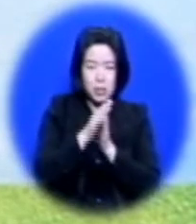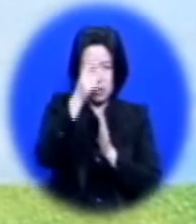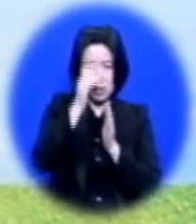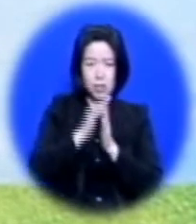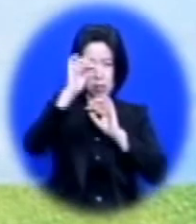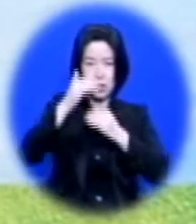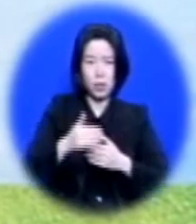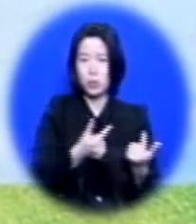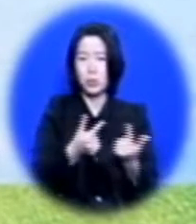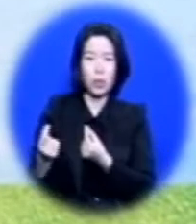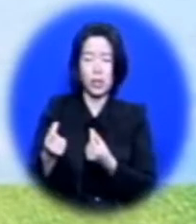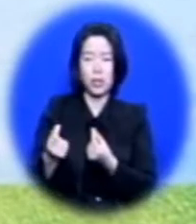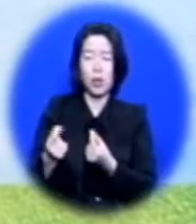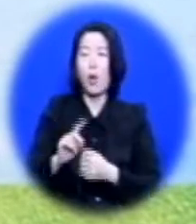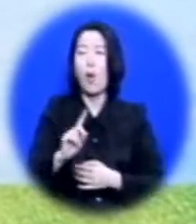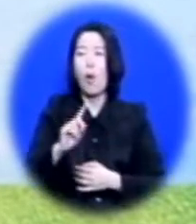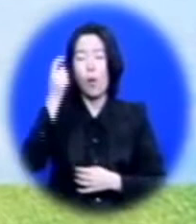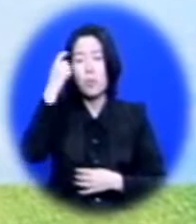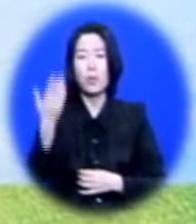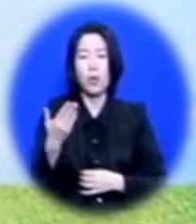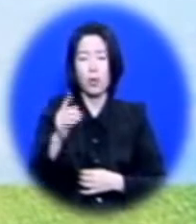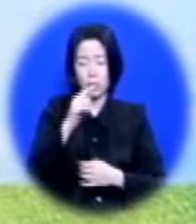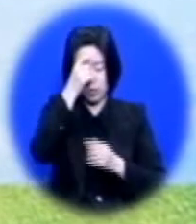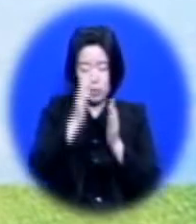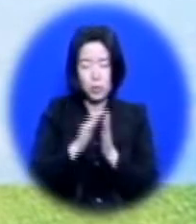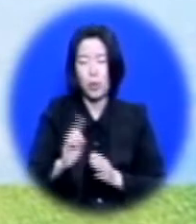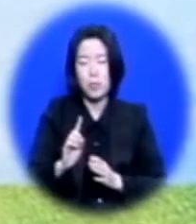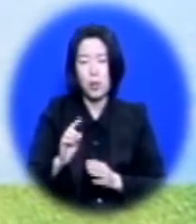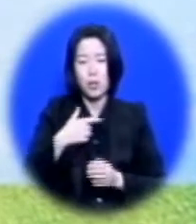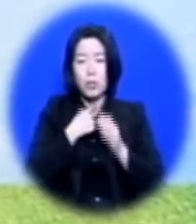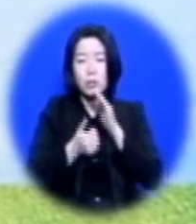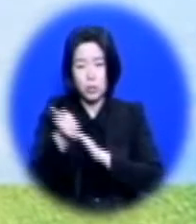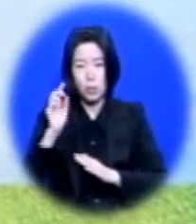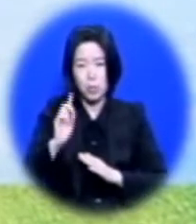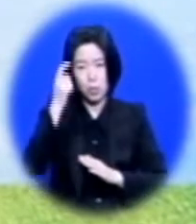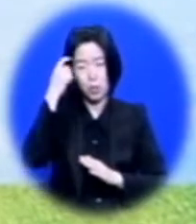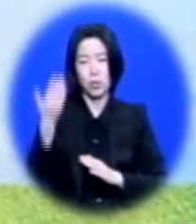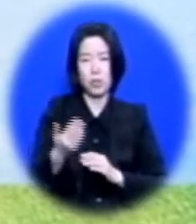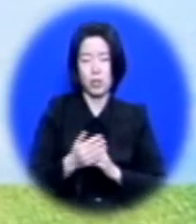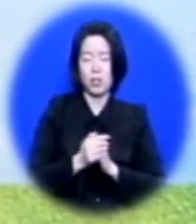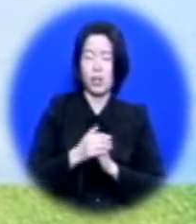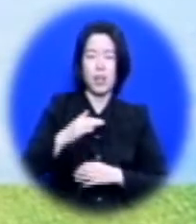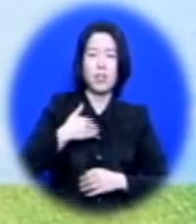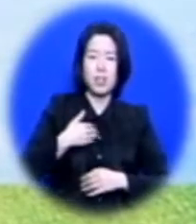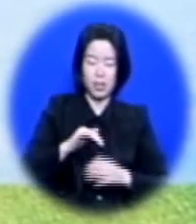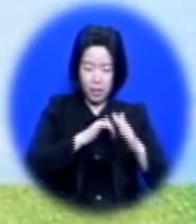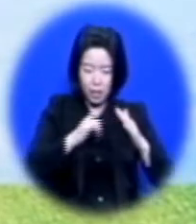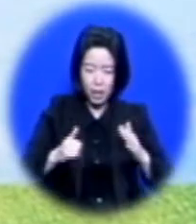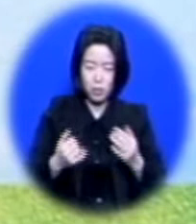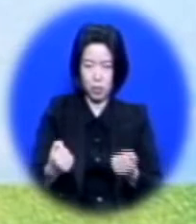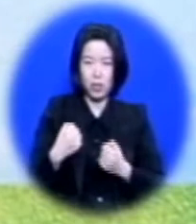b 론 뭘 b 셨나요 뭘 기도 하셨나요 우리가족 다 건강하게 내 하는일 잘 되게 해